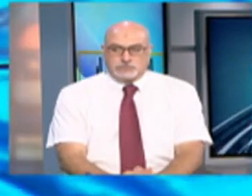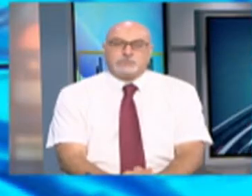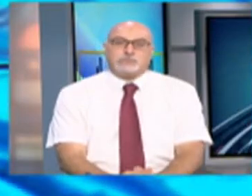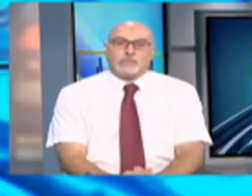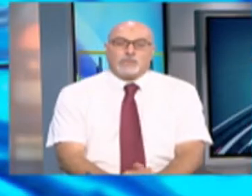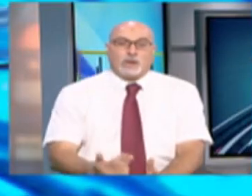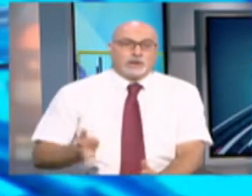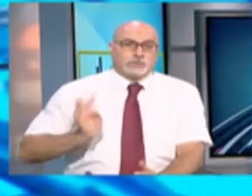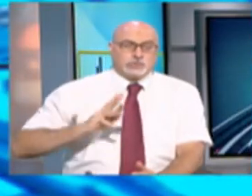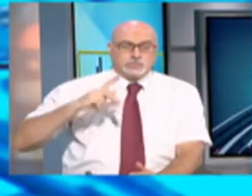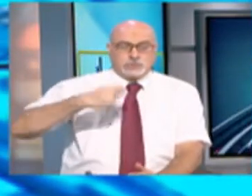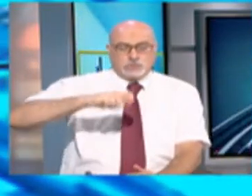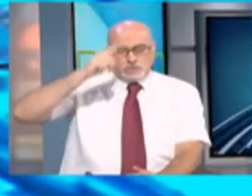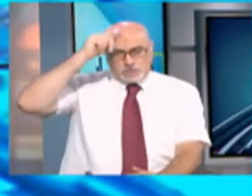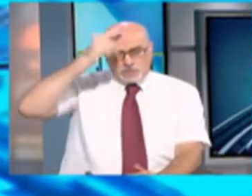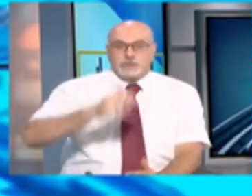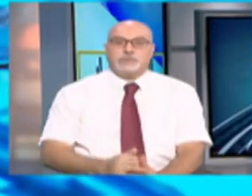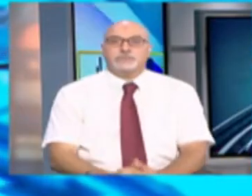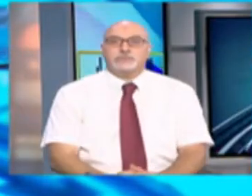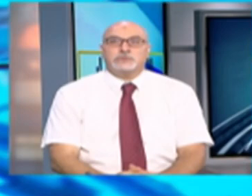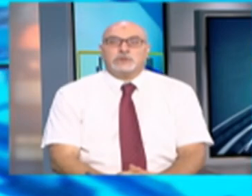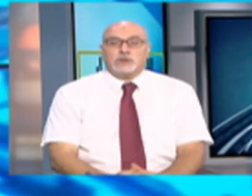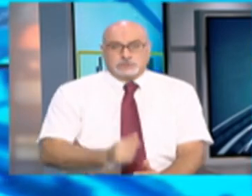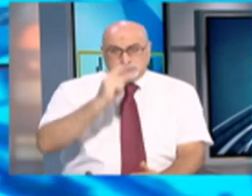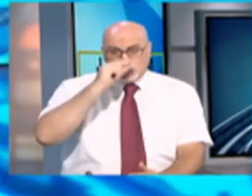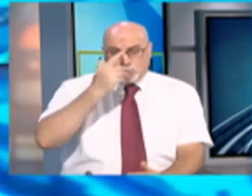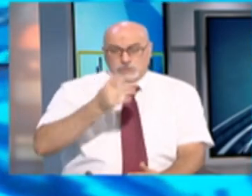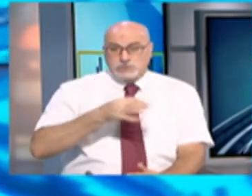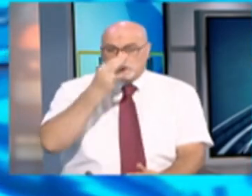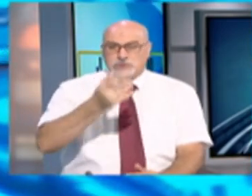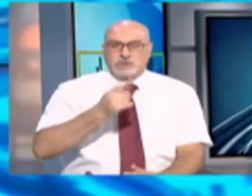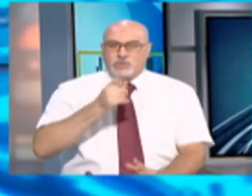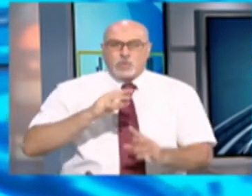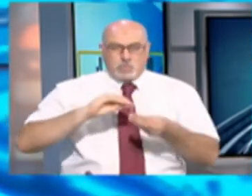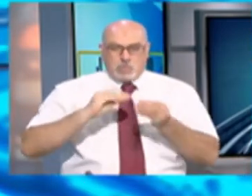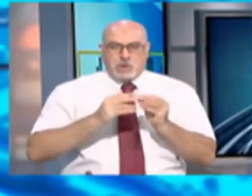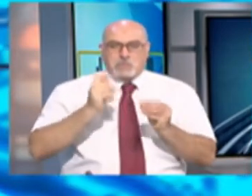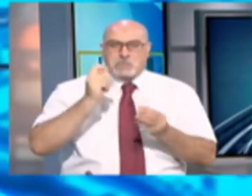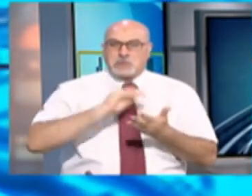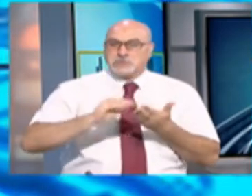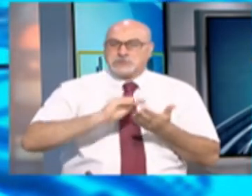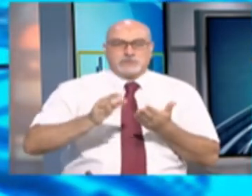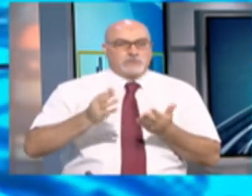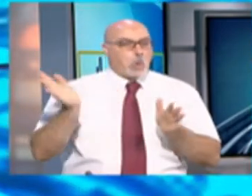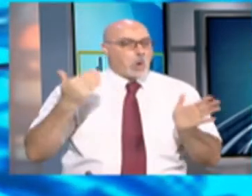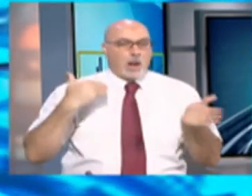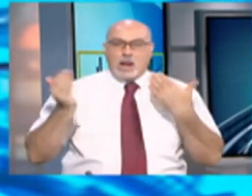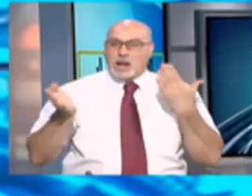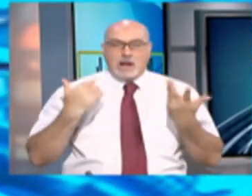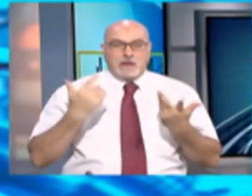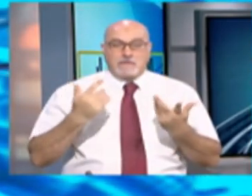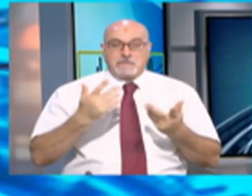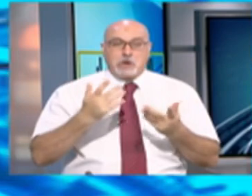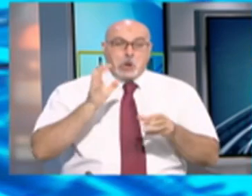رئيس الجمهورية سيد عبد المجيد تبون شدد على ضرورة إزالة العراقيل البيروقراطية جميعها التي تعيق